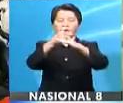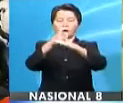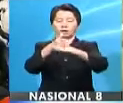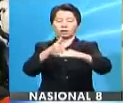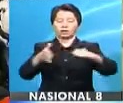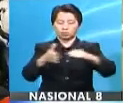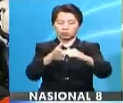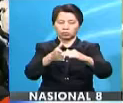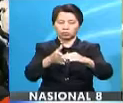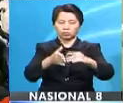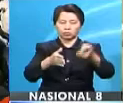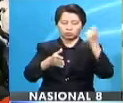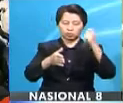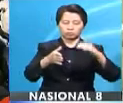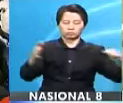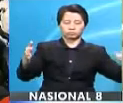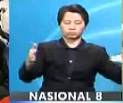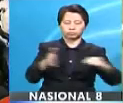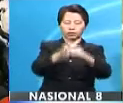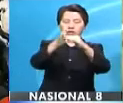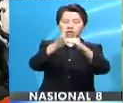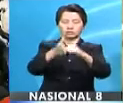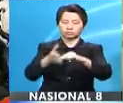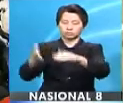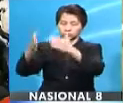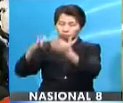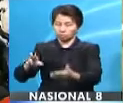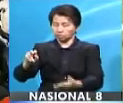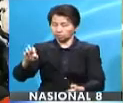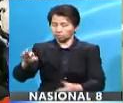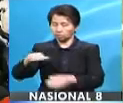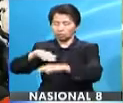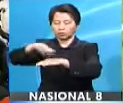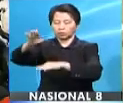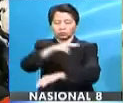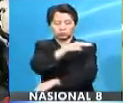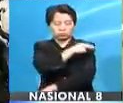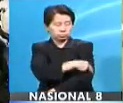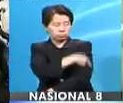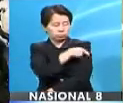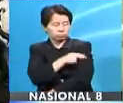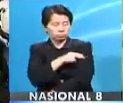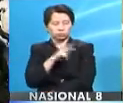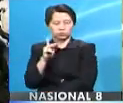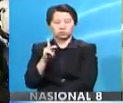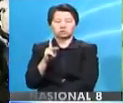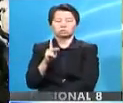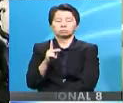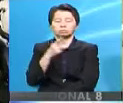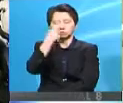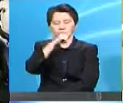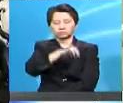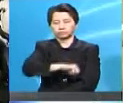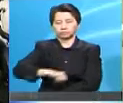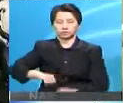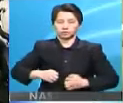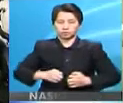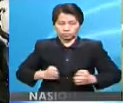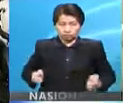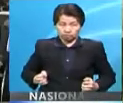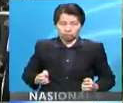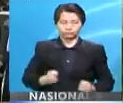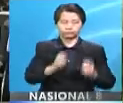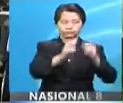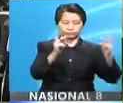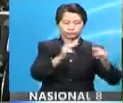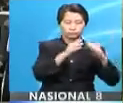Wira dari arah bertentangan mayat nurhdayayah dihantar ke hospital Kuala kulai untuk bedah siasat manakala khamis